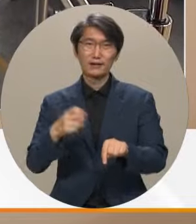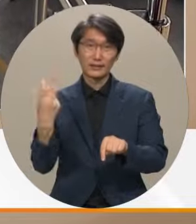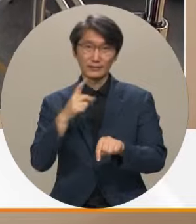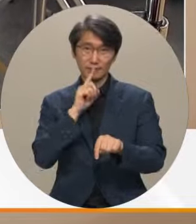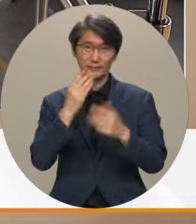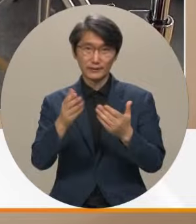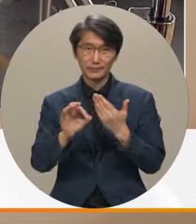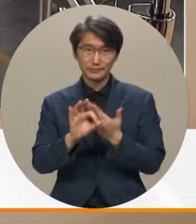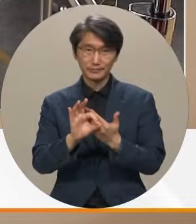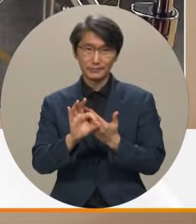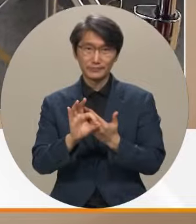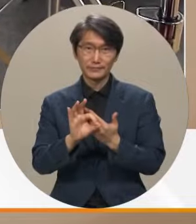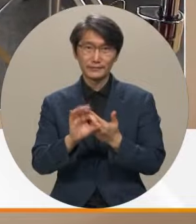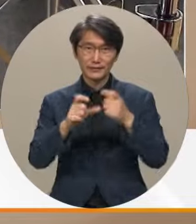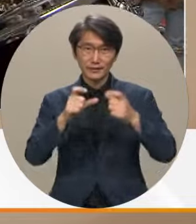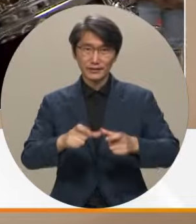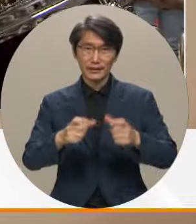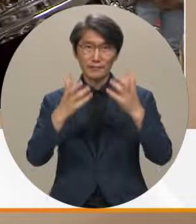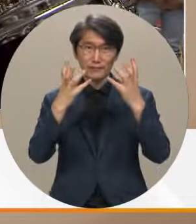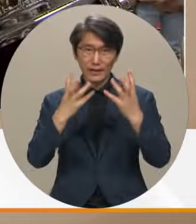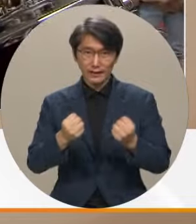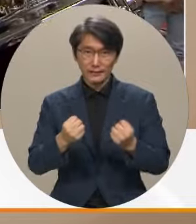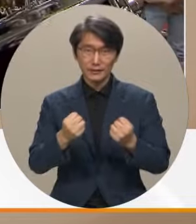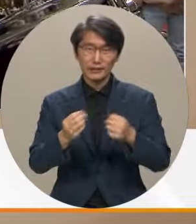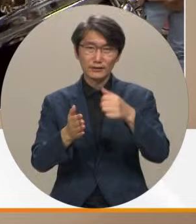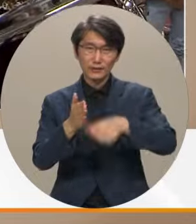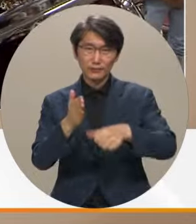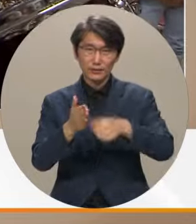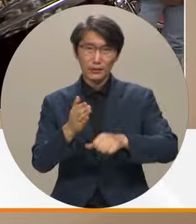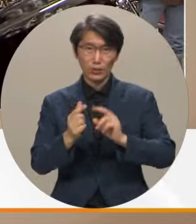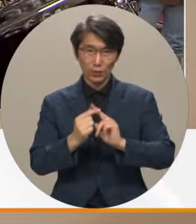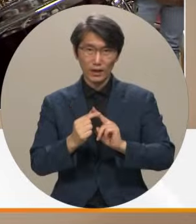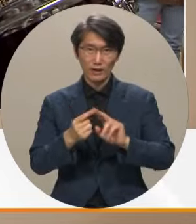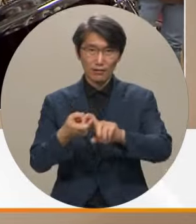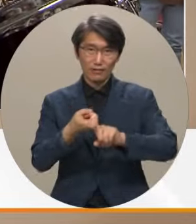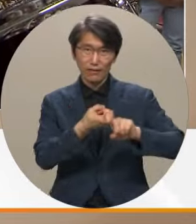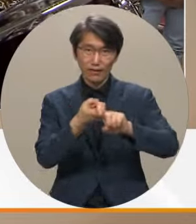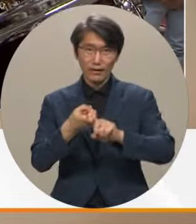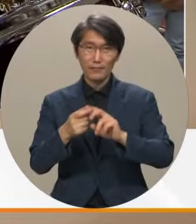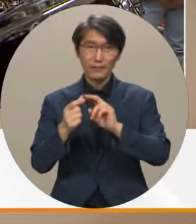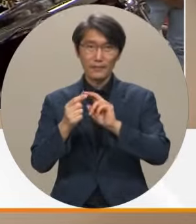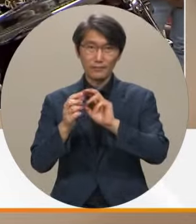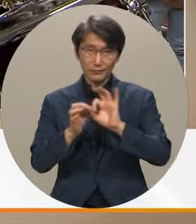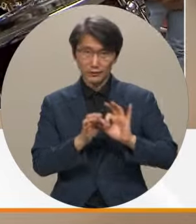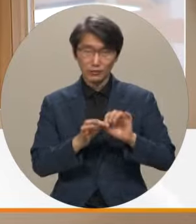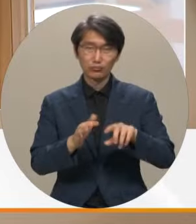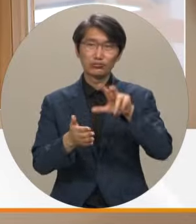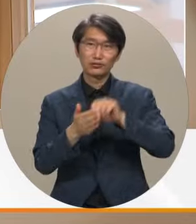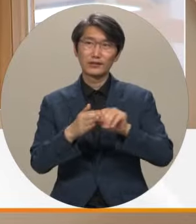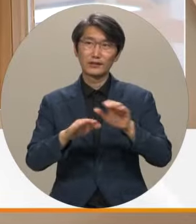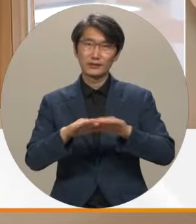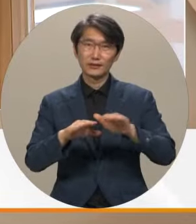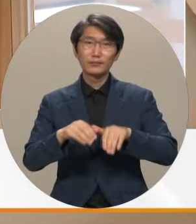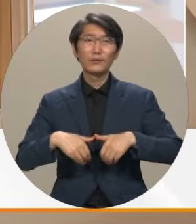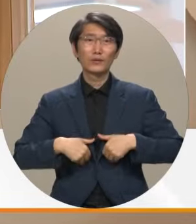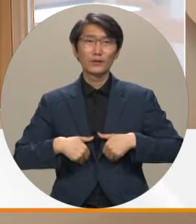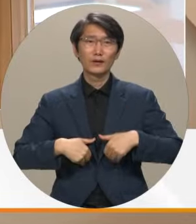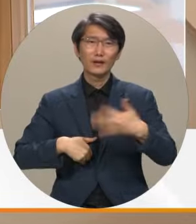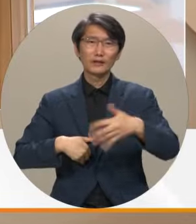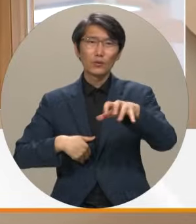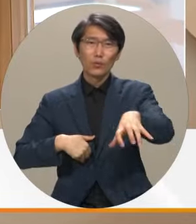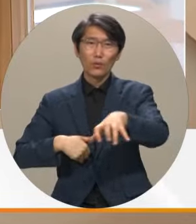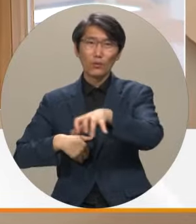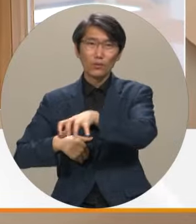말하면 지역에 많은 자원들과를 연계를 하면서 그 문제를 풀어가야 하는데 아직